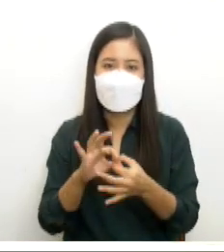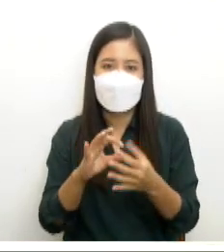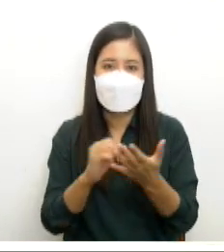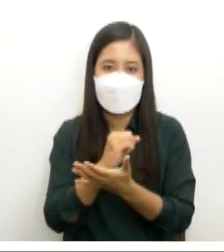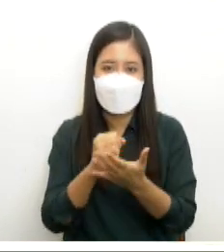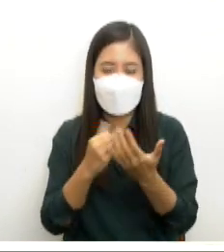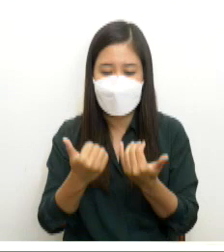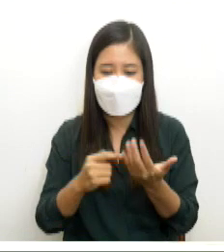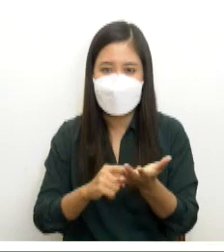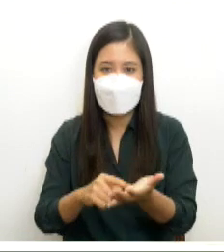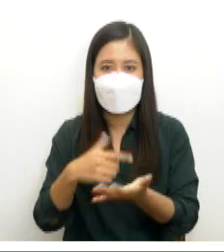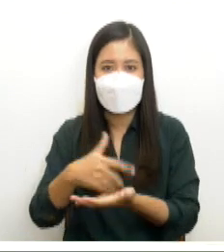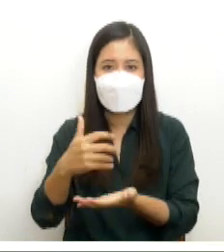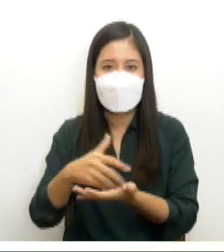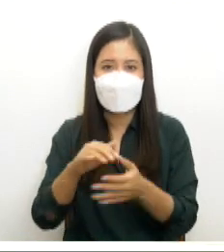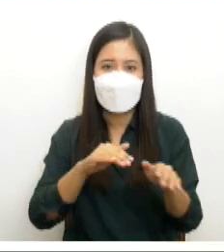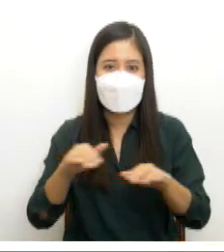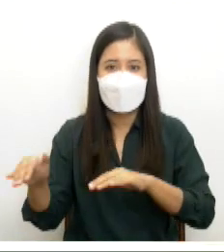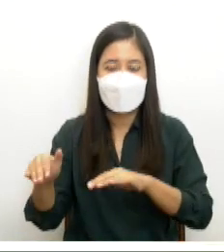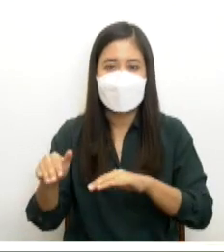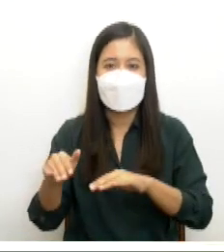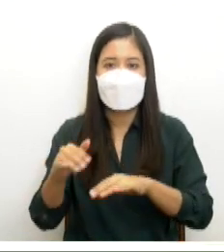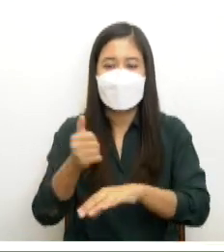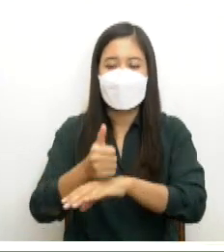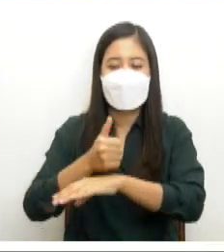ถือโอกาสวันนี้สื่อสารและเตรียมการให้กับท่านผู้บริห